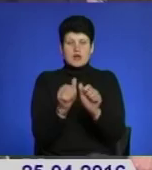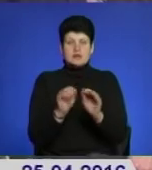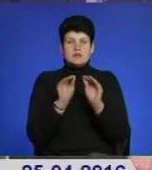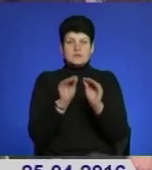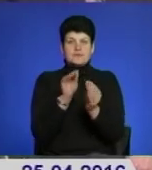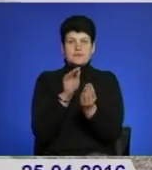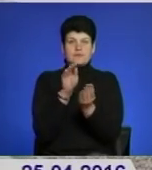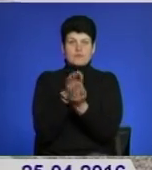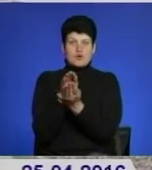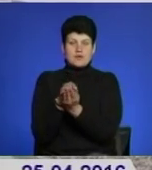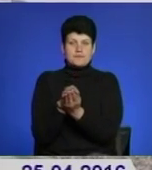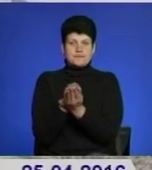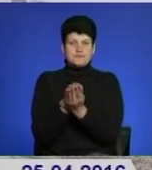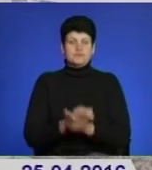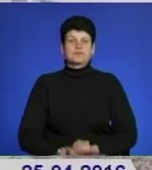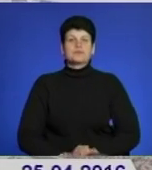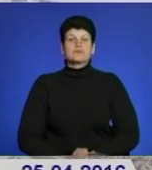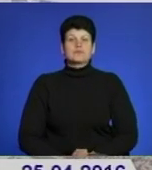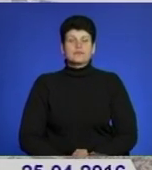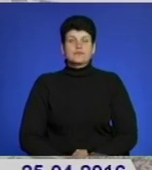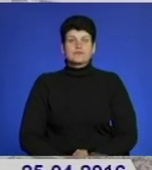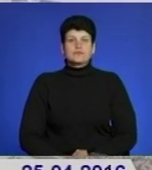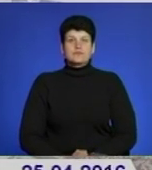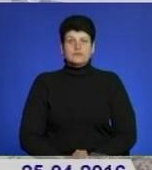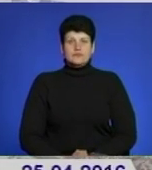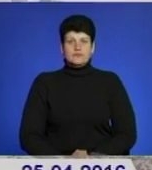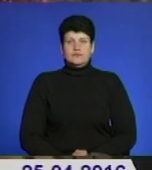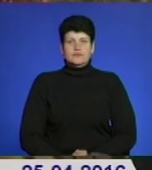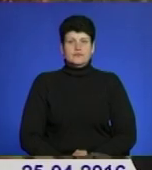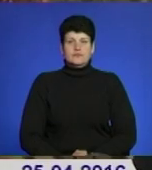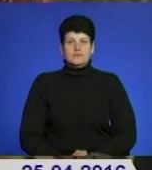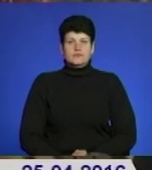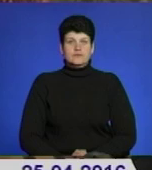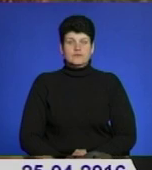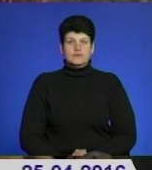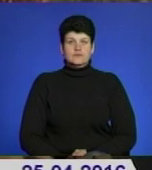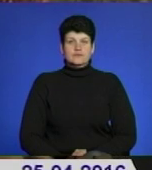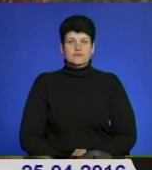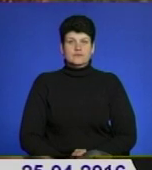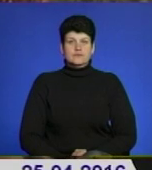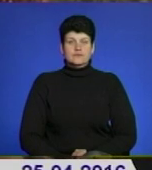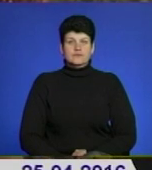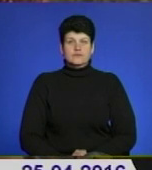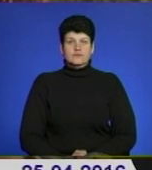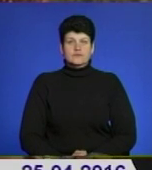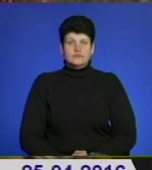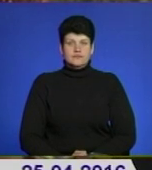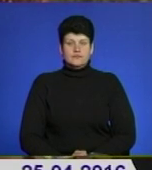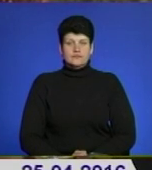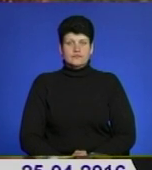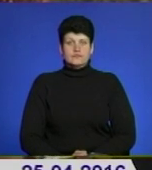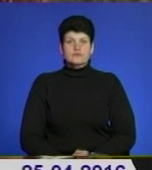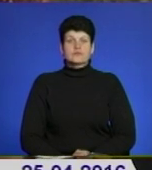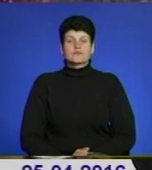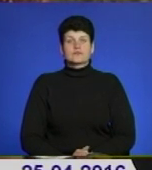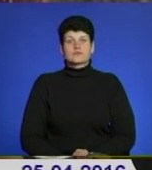облаштувавши могилу. Because it is we pay tribute to soldiers that have been fighting